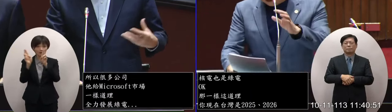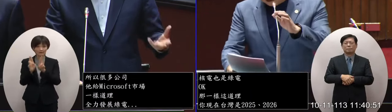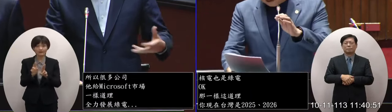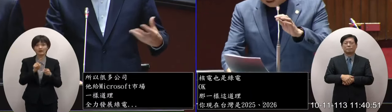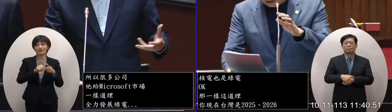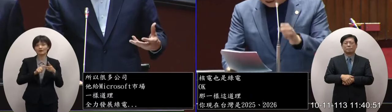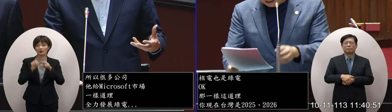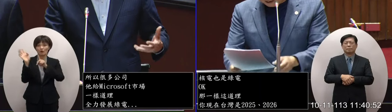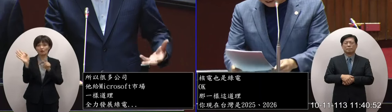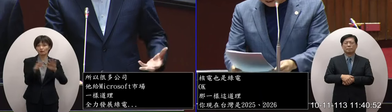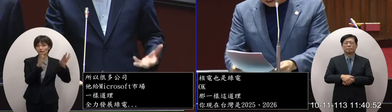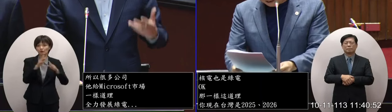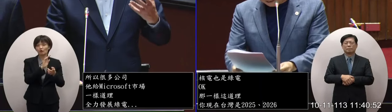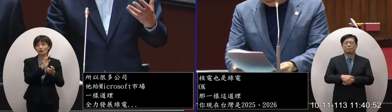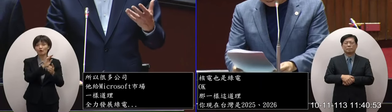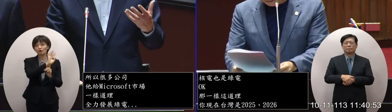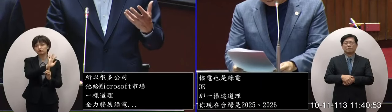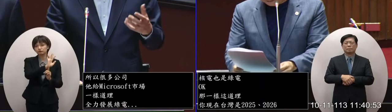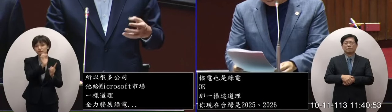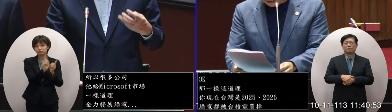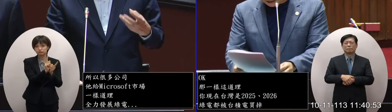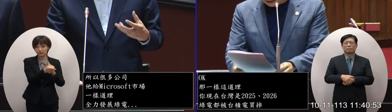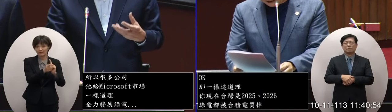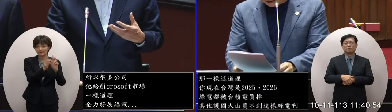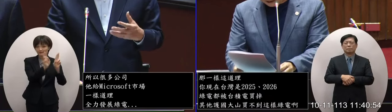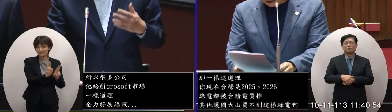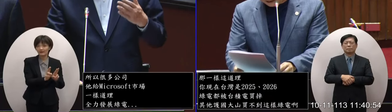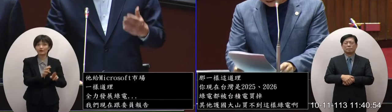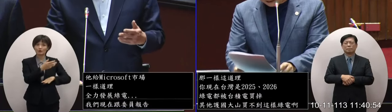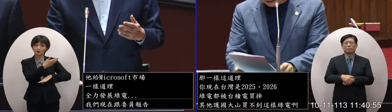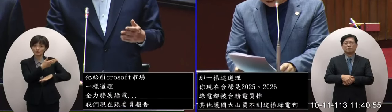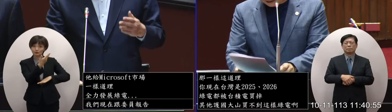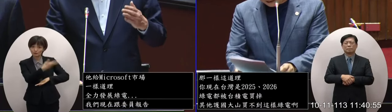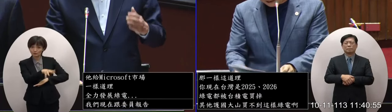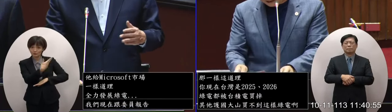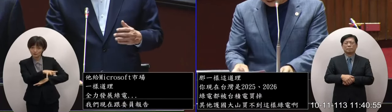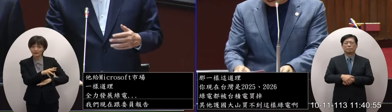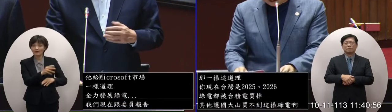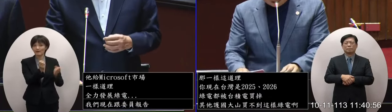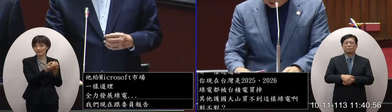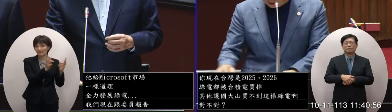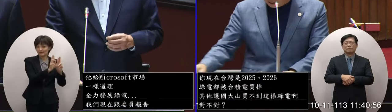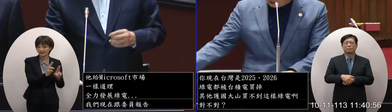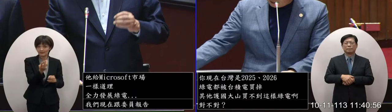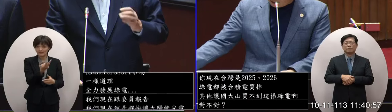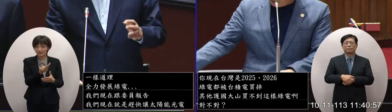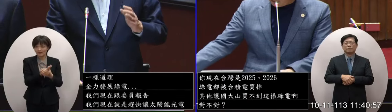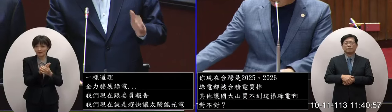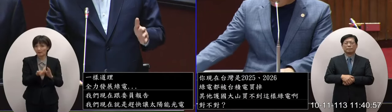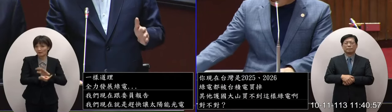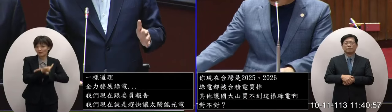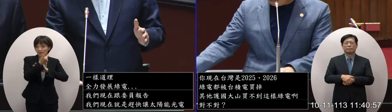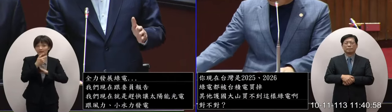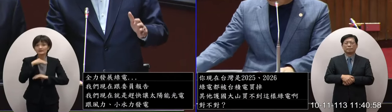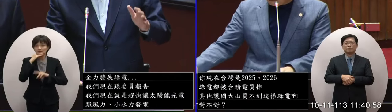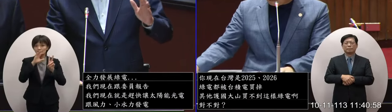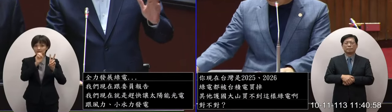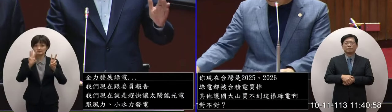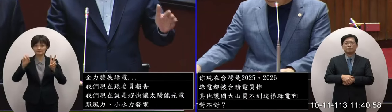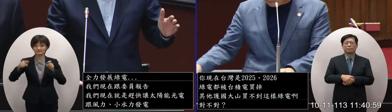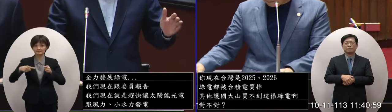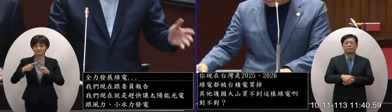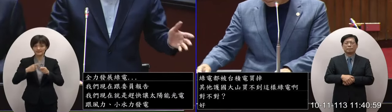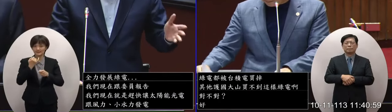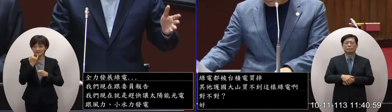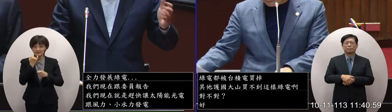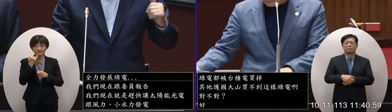有小水力发电，让它赶快上来。上来的时候，我们希望到2030年能够满足这